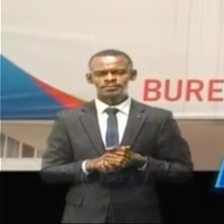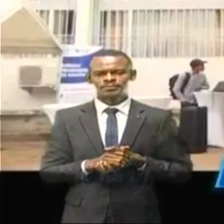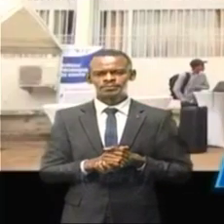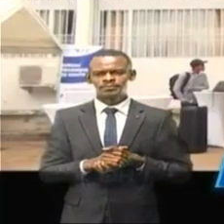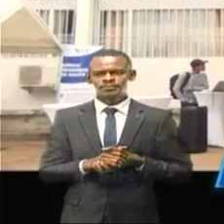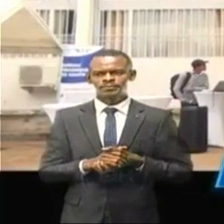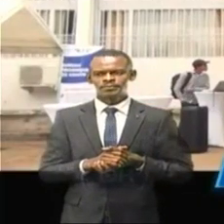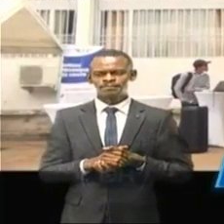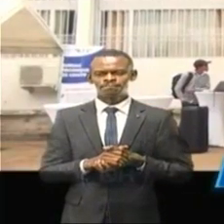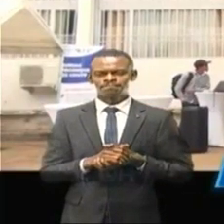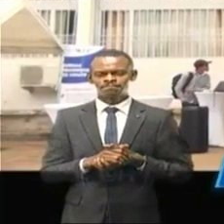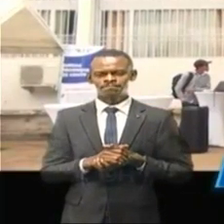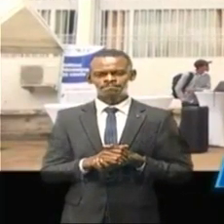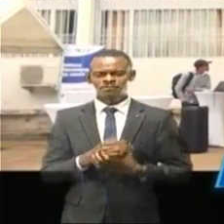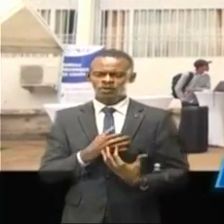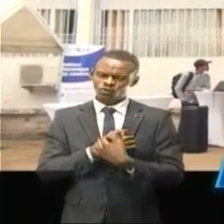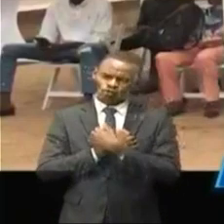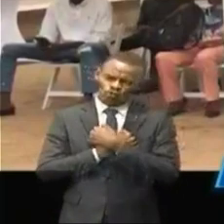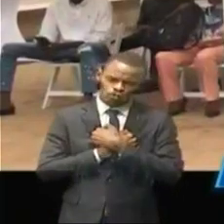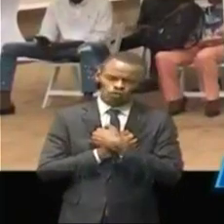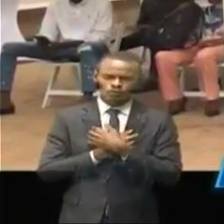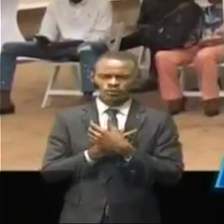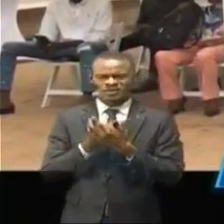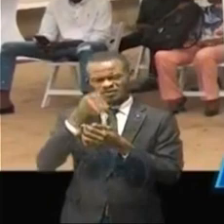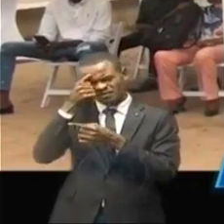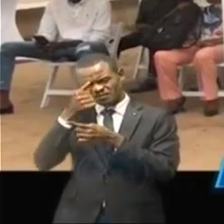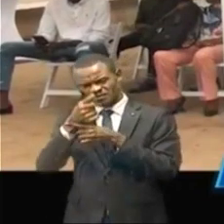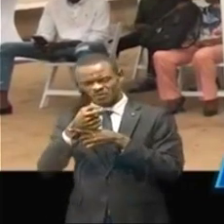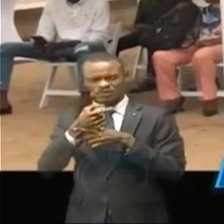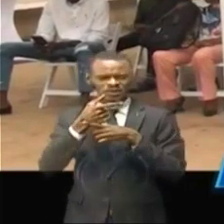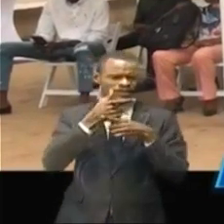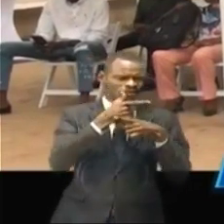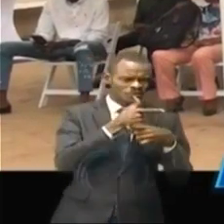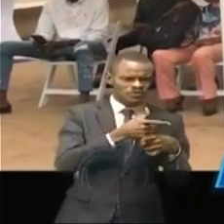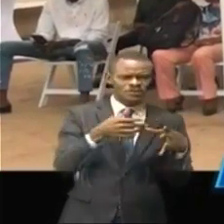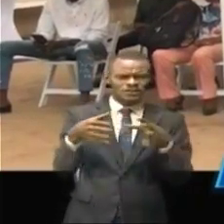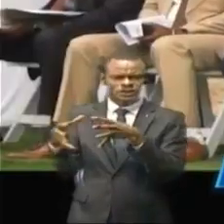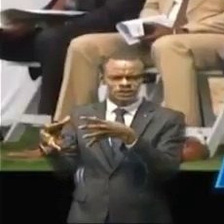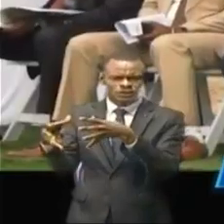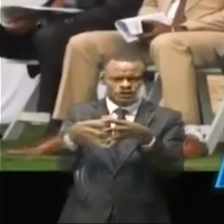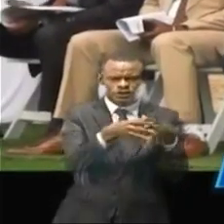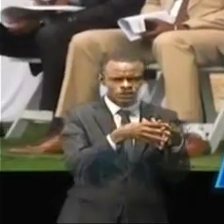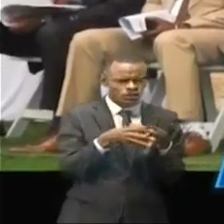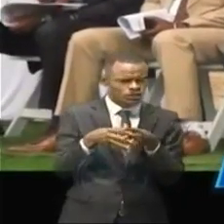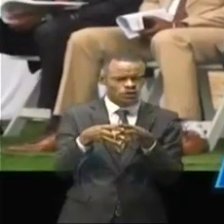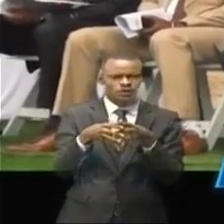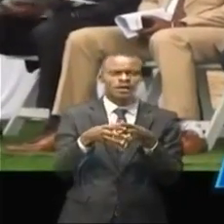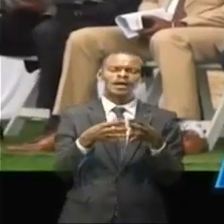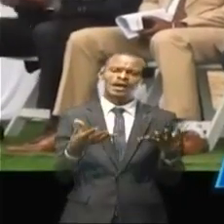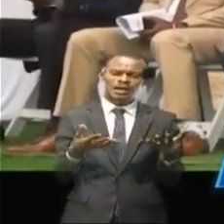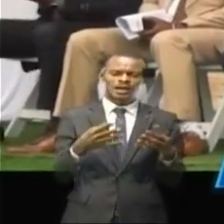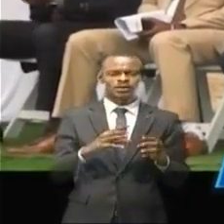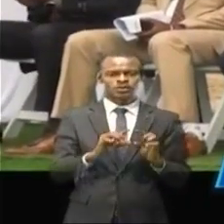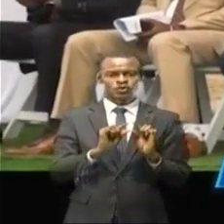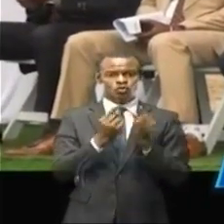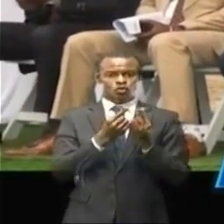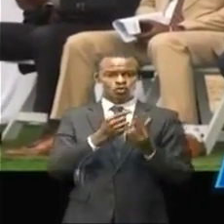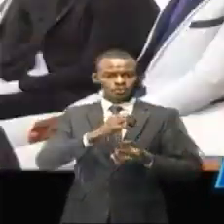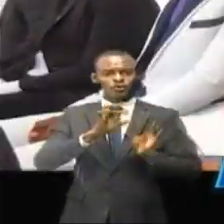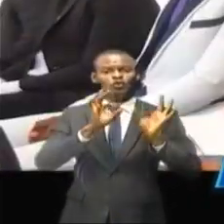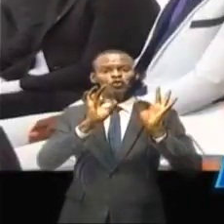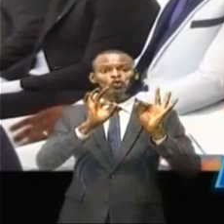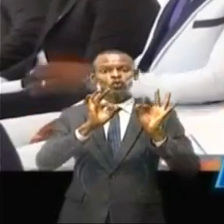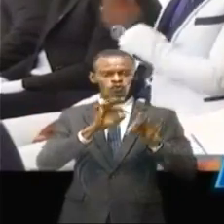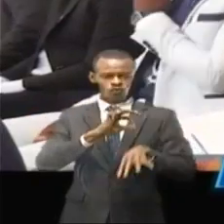Convivialité, fraternité, c'est dans cette ambiance que s'est déroulée la cérémonie d'installation officielle de la délégation syndicale du